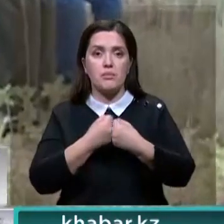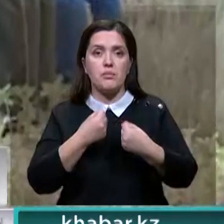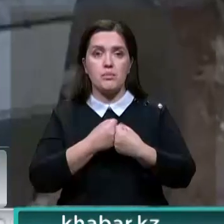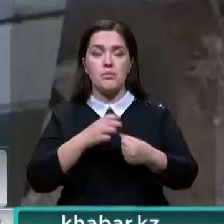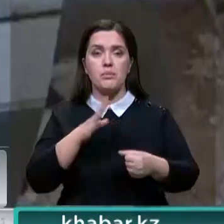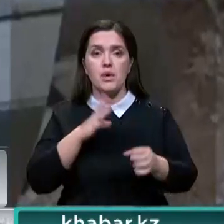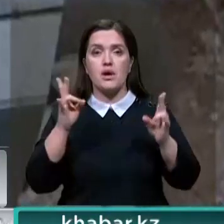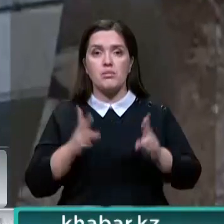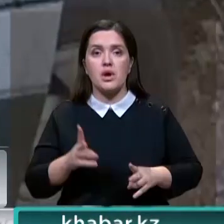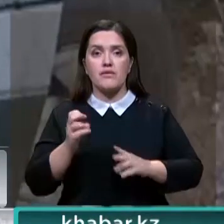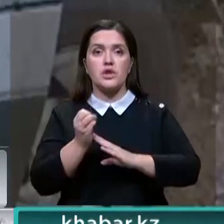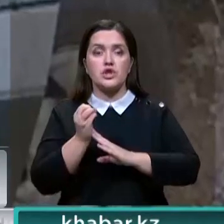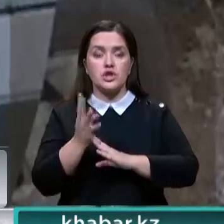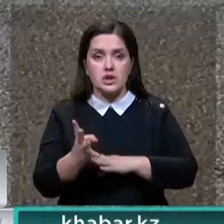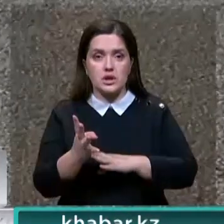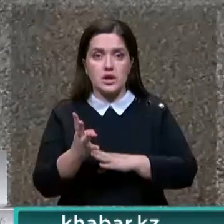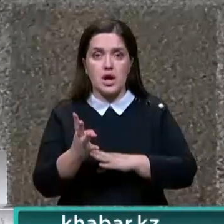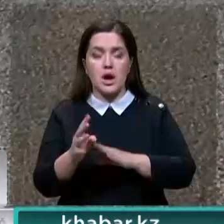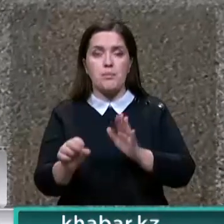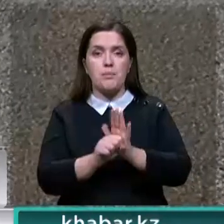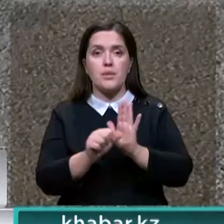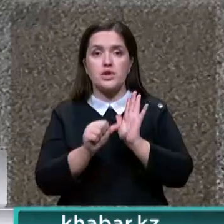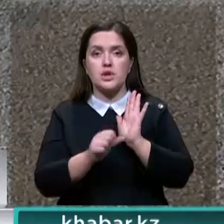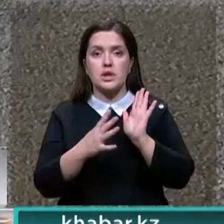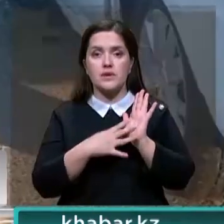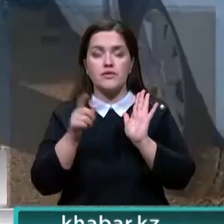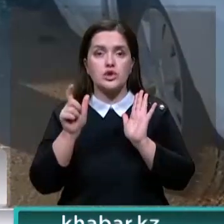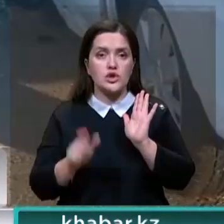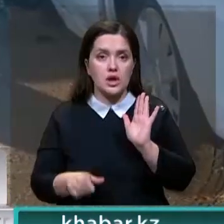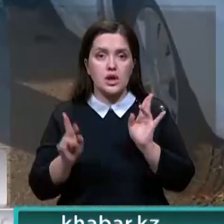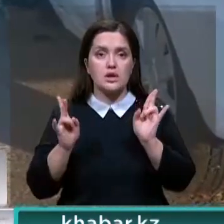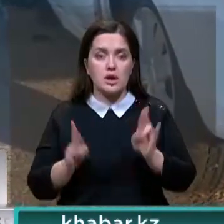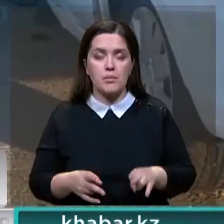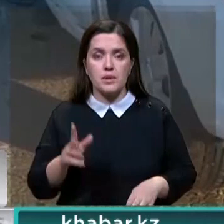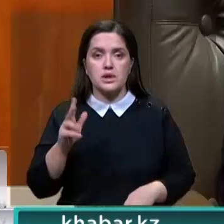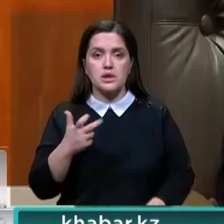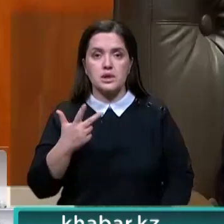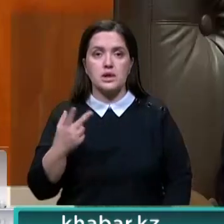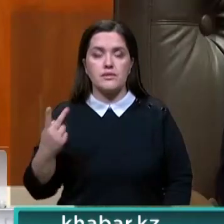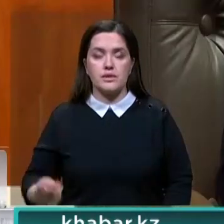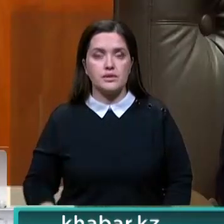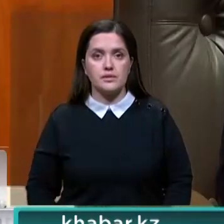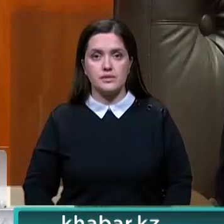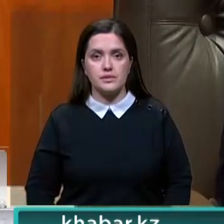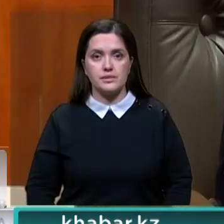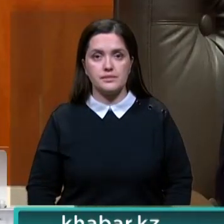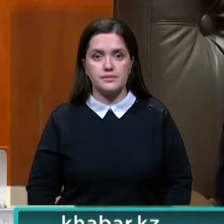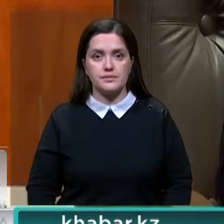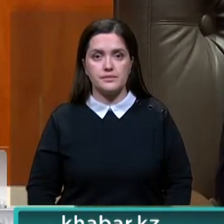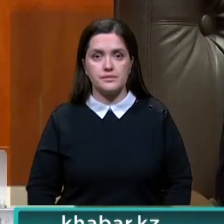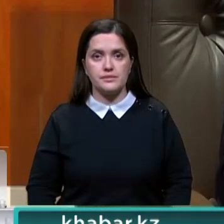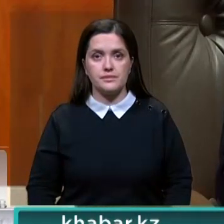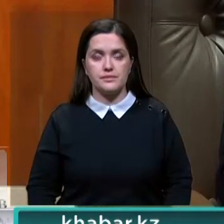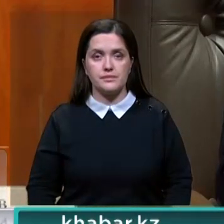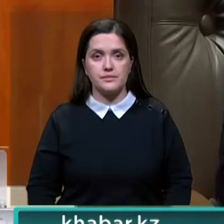произошло 214 происшествий. Погибли 69 человек. Травмы получили 332. Здесь как в зеркале отразились